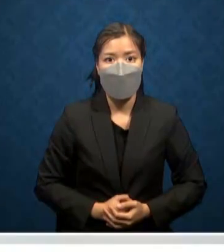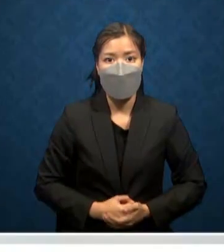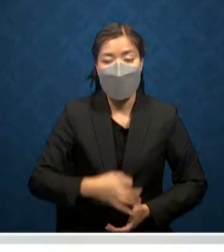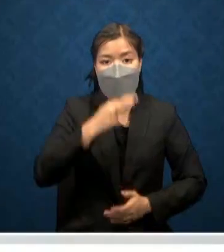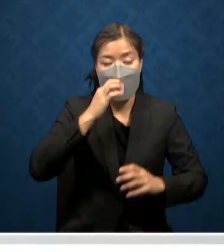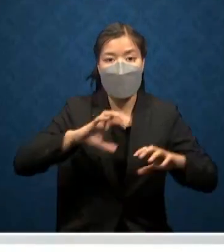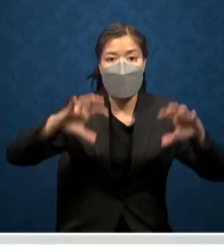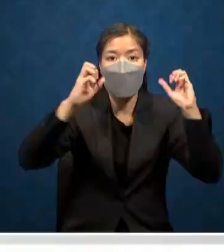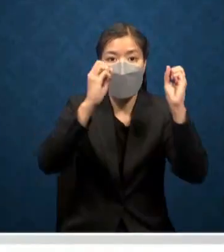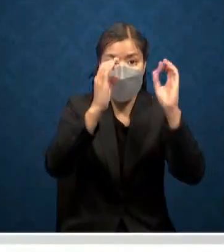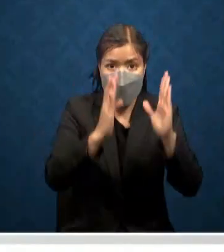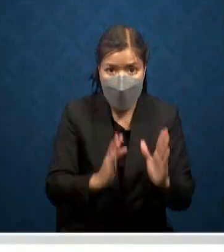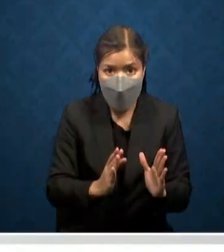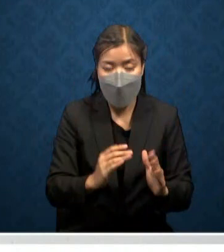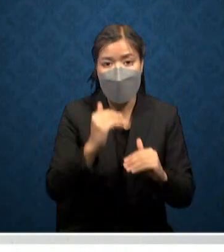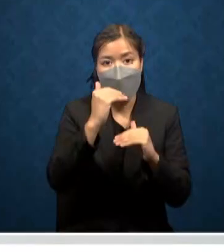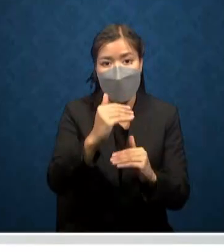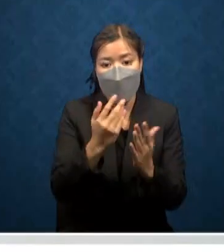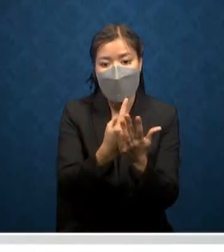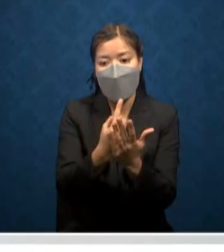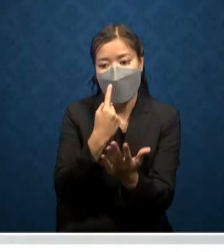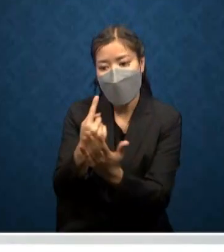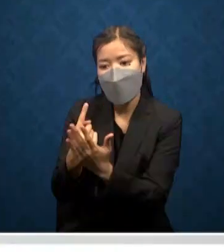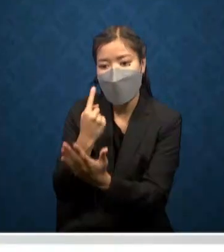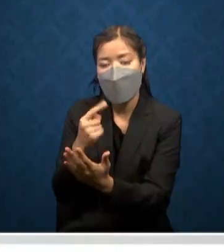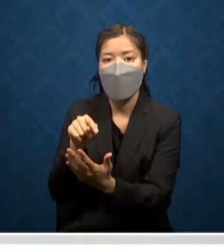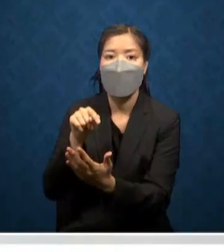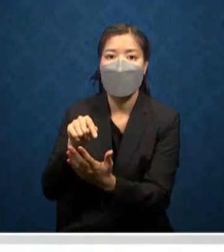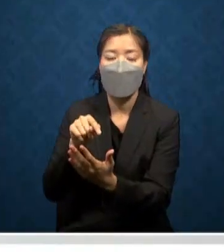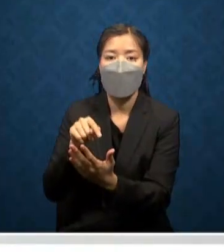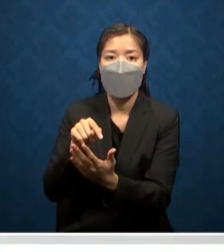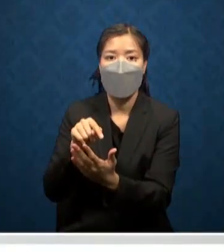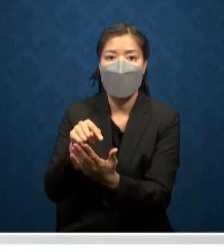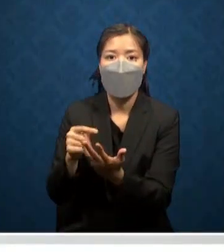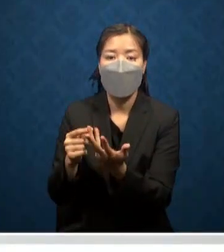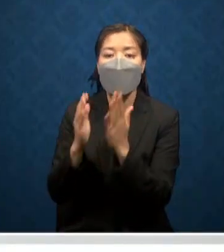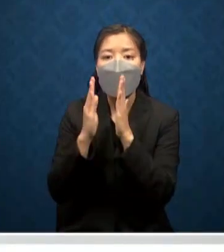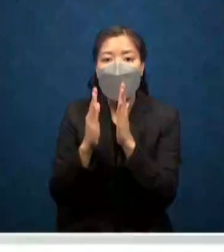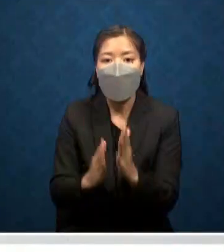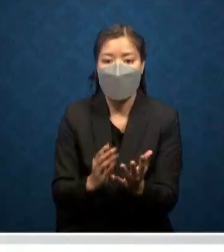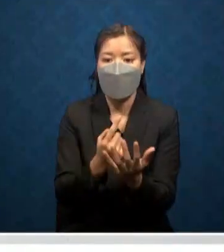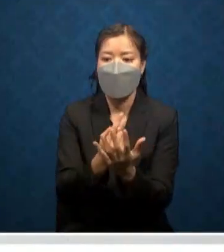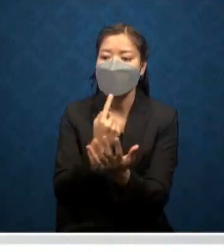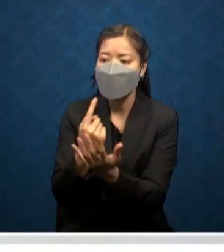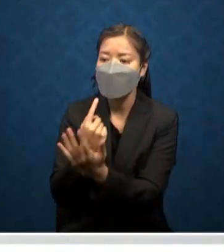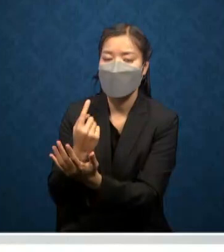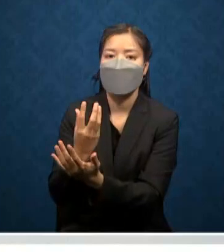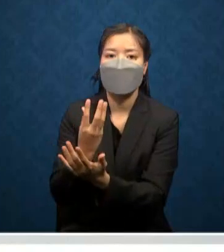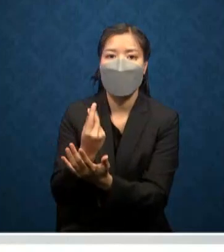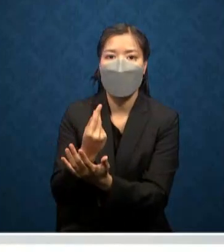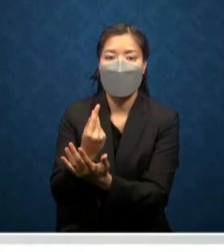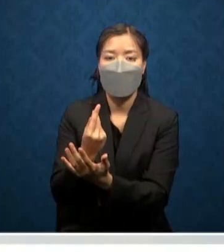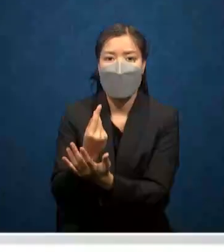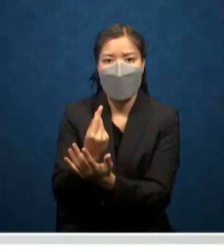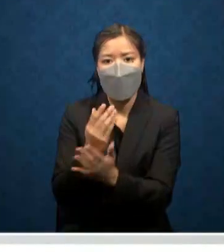ผู้แทนในส่วนของกจและในอำเภอหรือผู้อื่นเอ้อเขตแล้วจะมีสัดส่วนจำนวนเท่าไหร่นะครับ